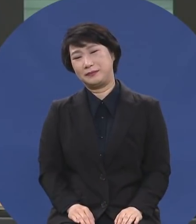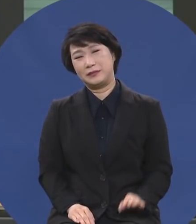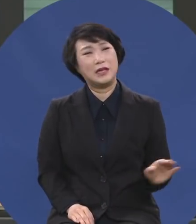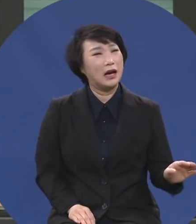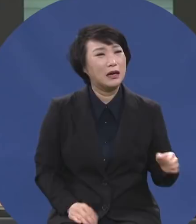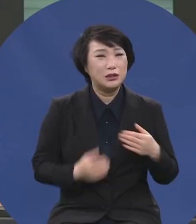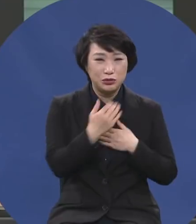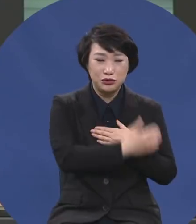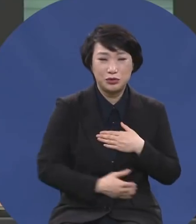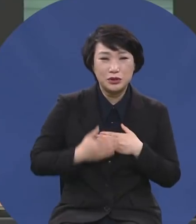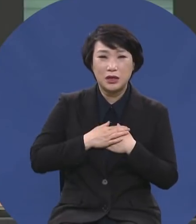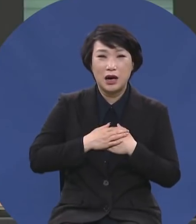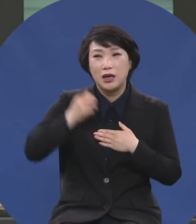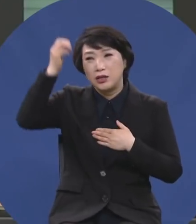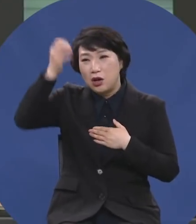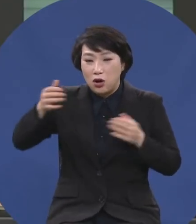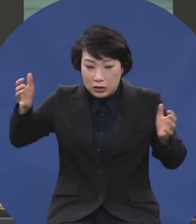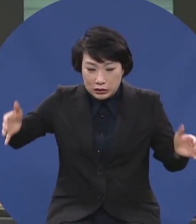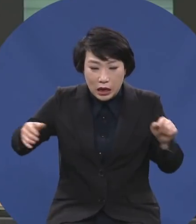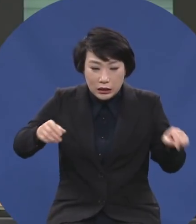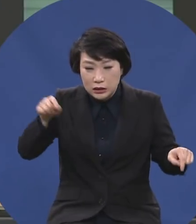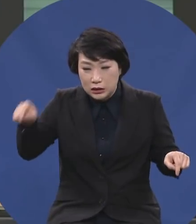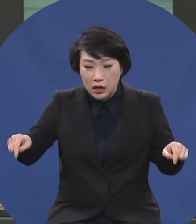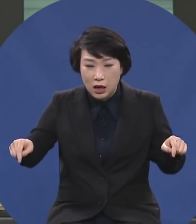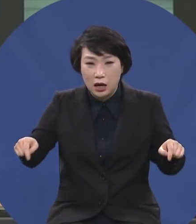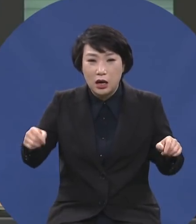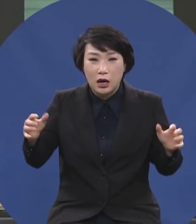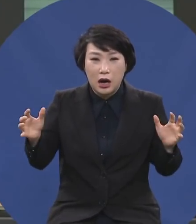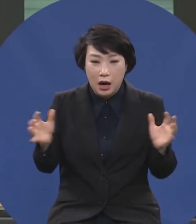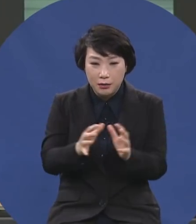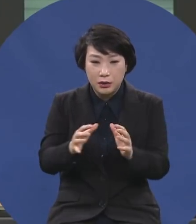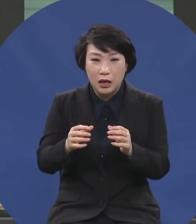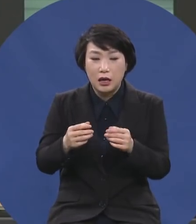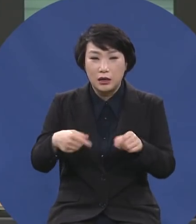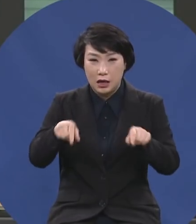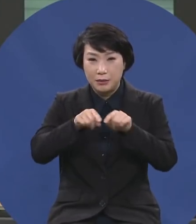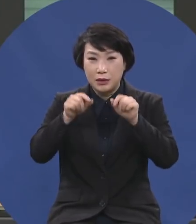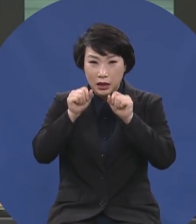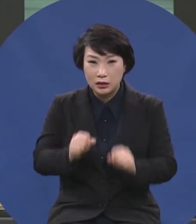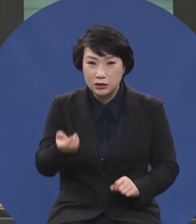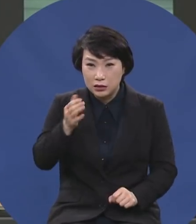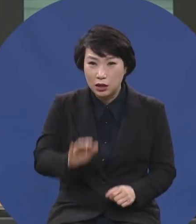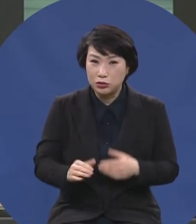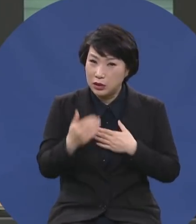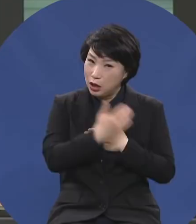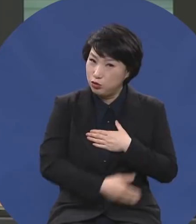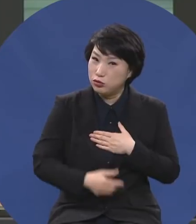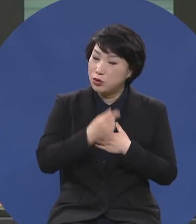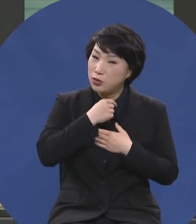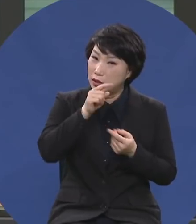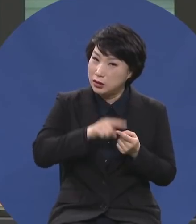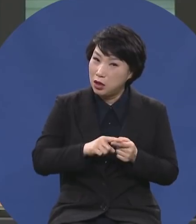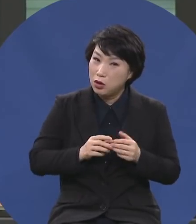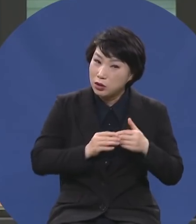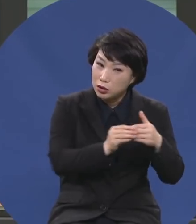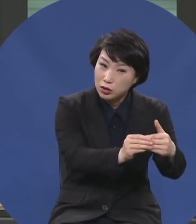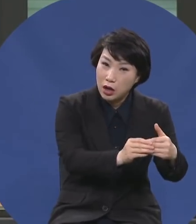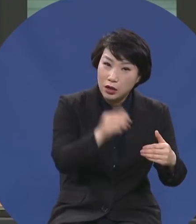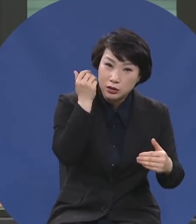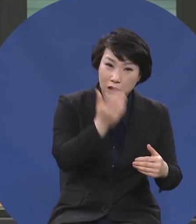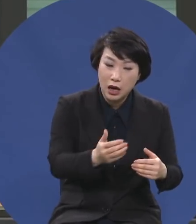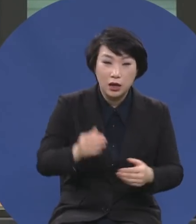육신과 영 사이가 그렇게 함께 있는데도 불구하고 내가 육신으로 인도함을